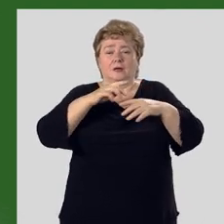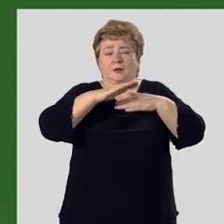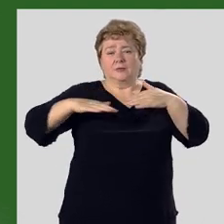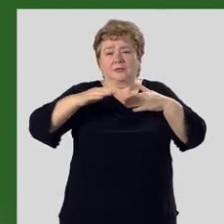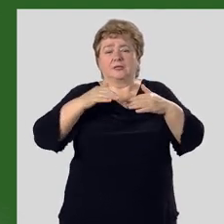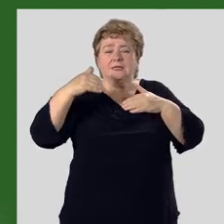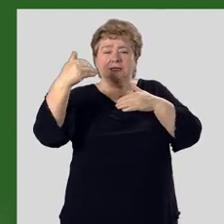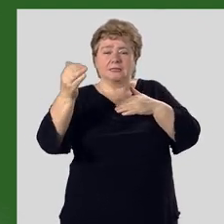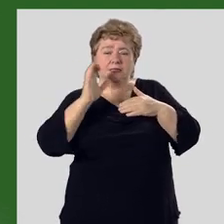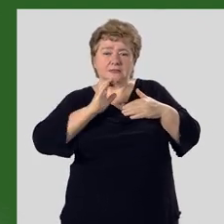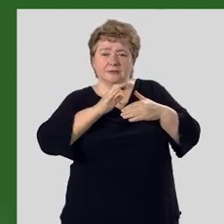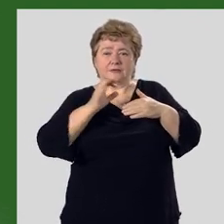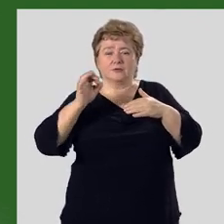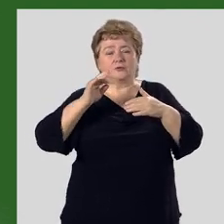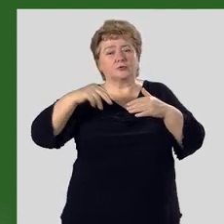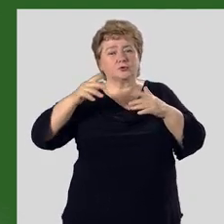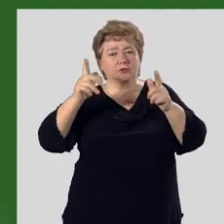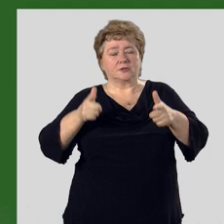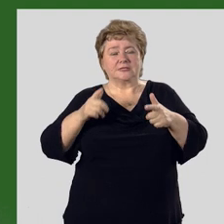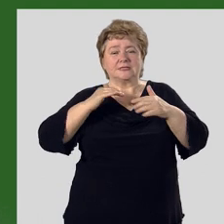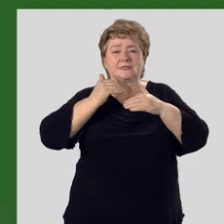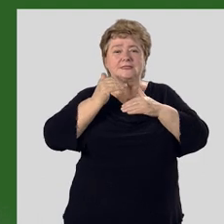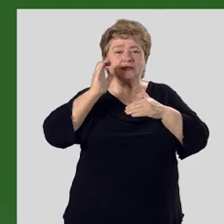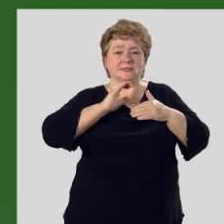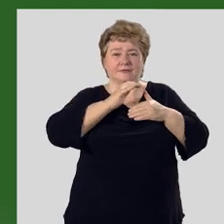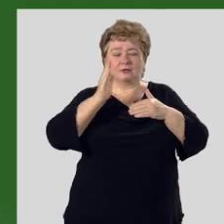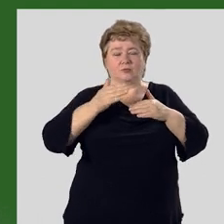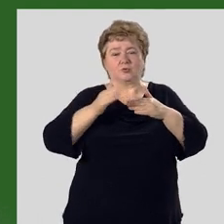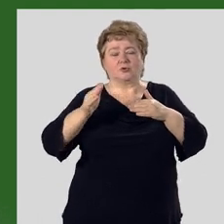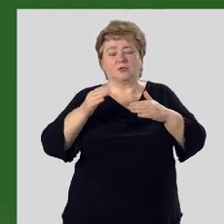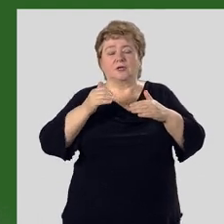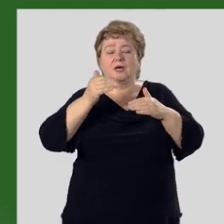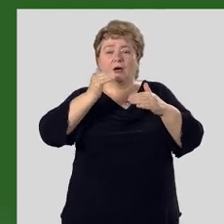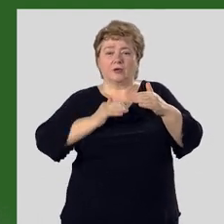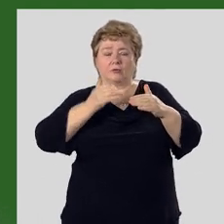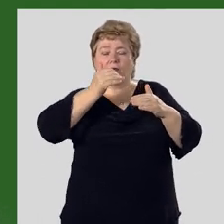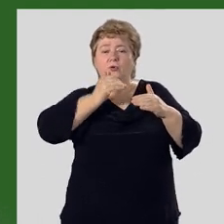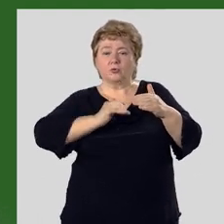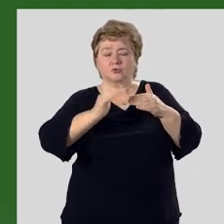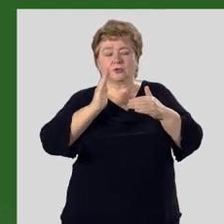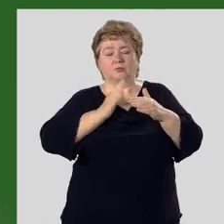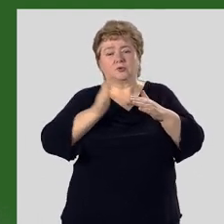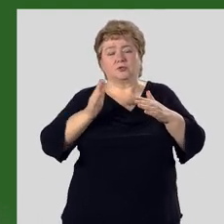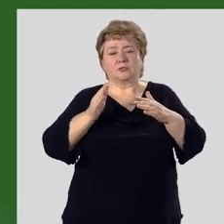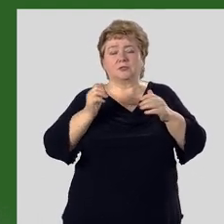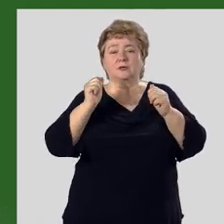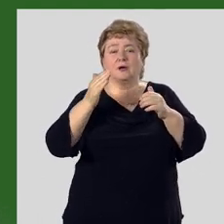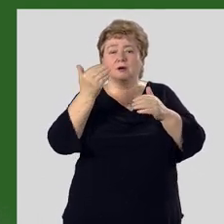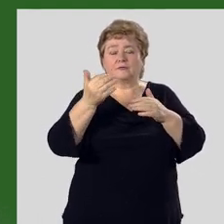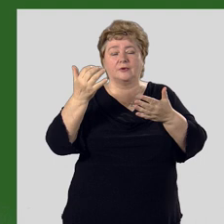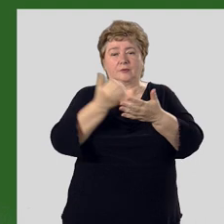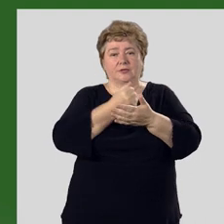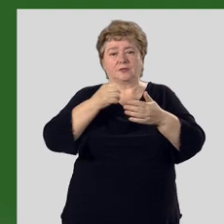от ручки или карандаша будет северная часть, а к югу – южная. Как вы